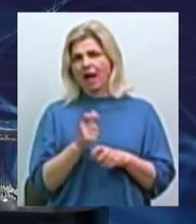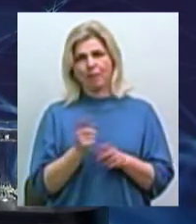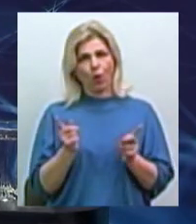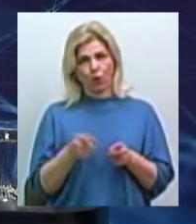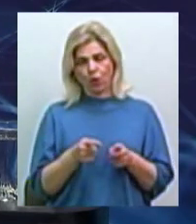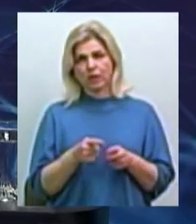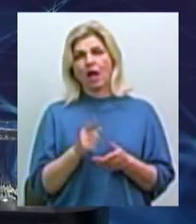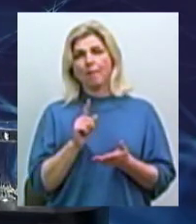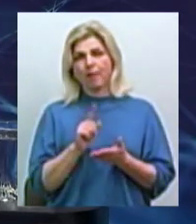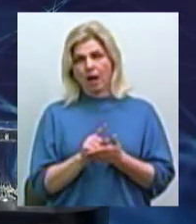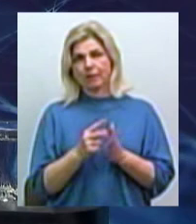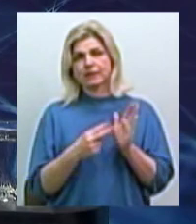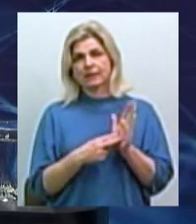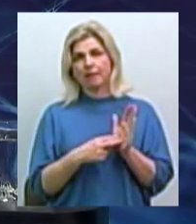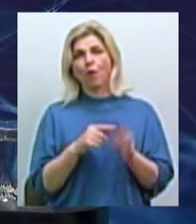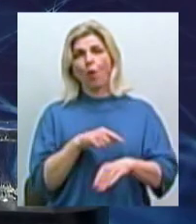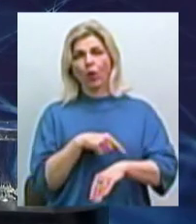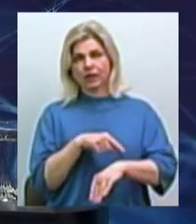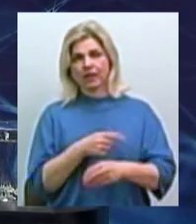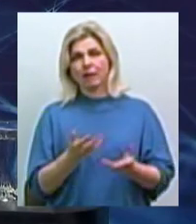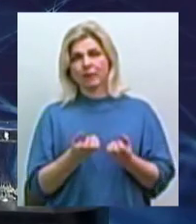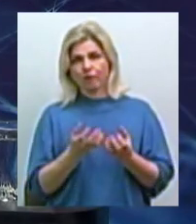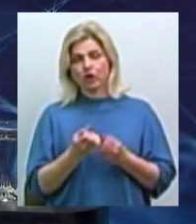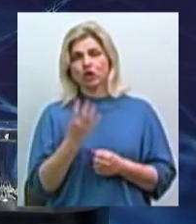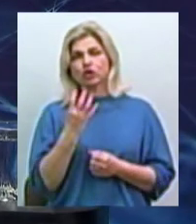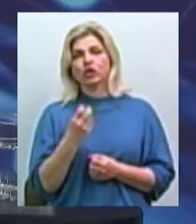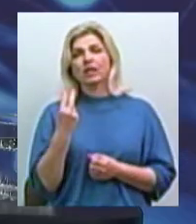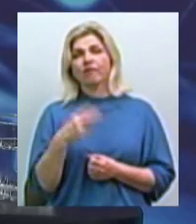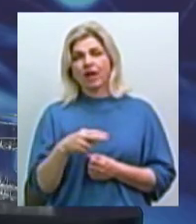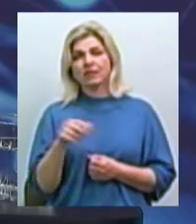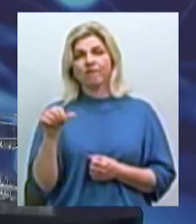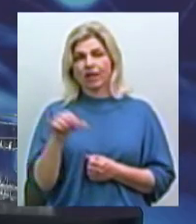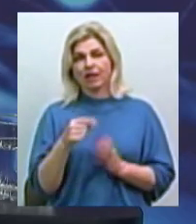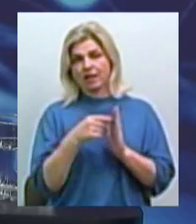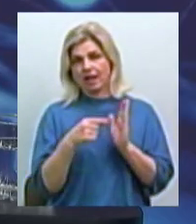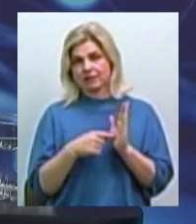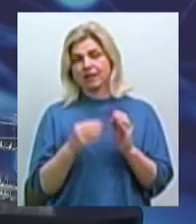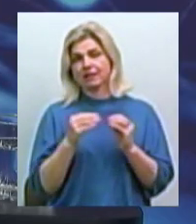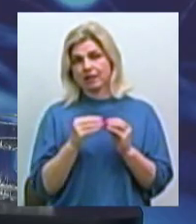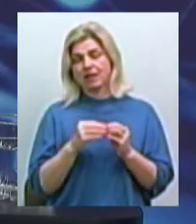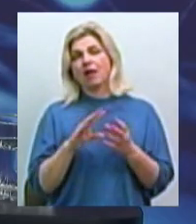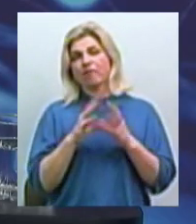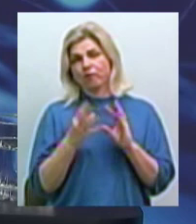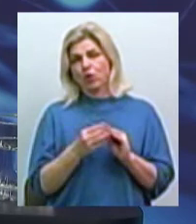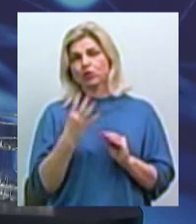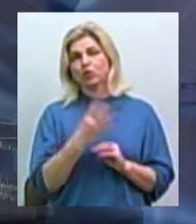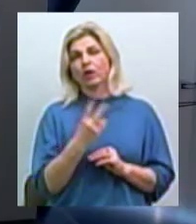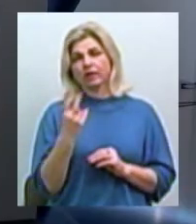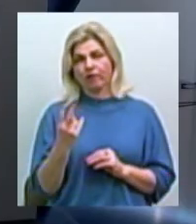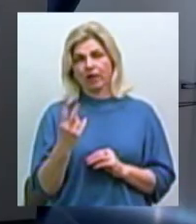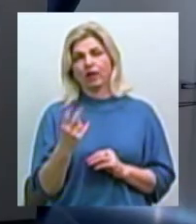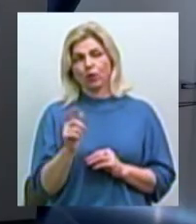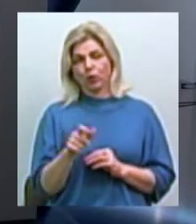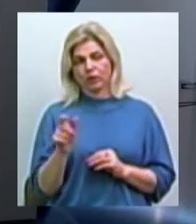годин прийому. 7 годин прийому, 420 хвилин, розділіть на 10, ми отримуємо 42 людини.